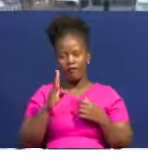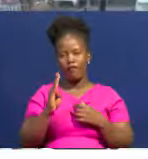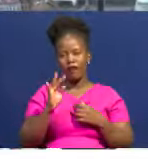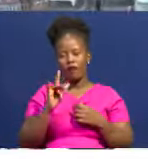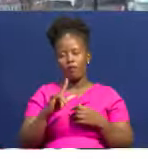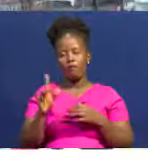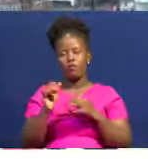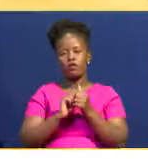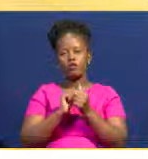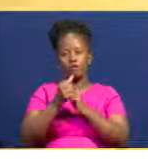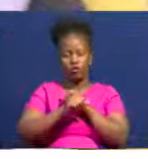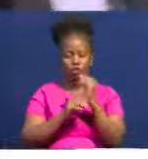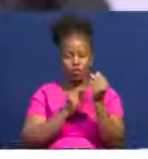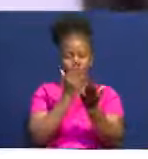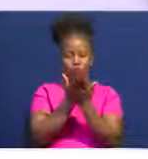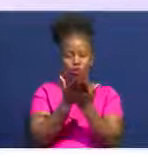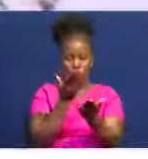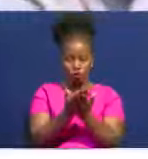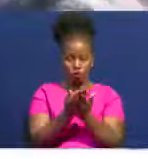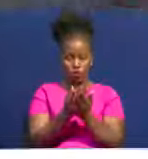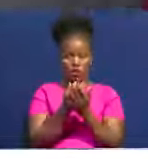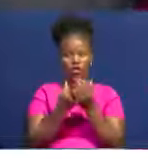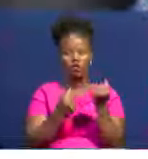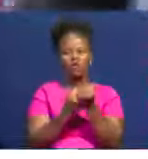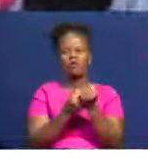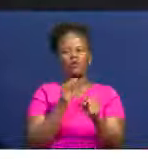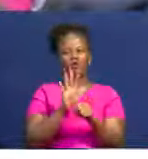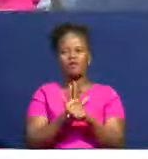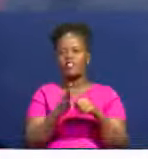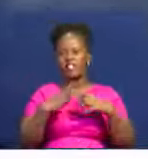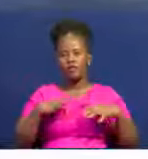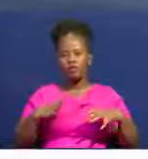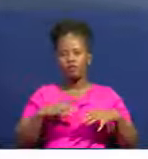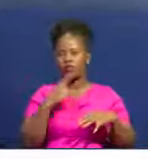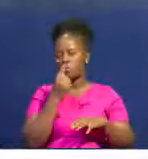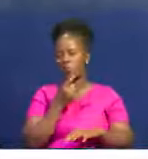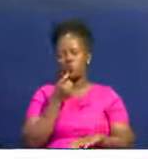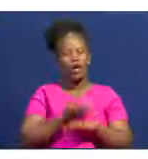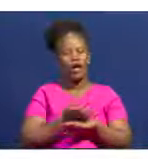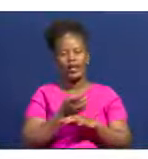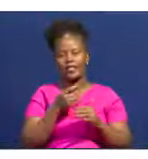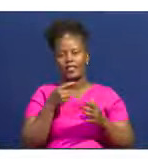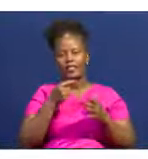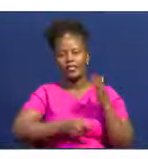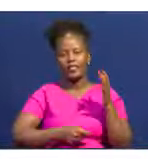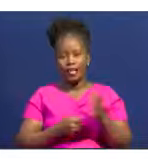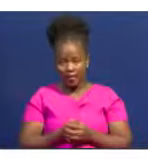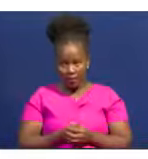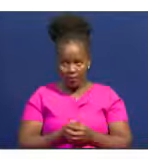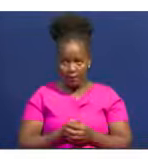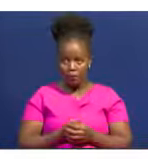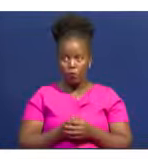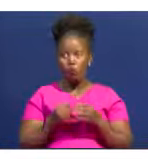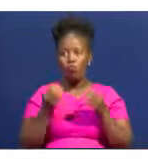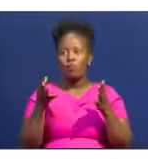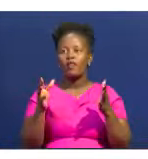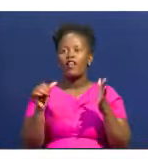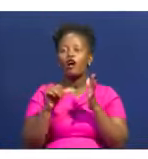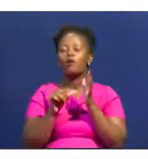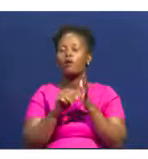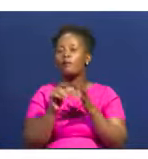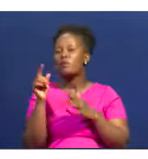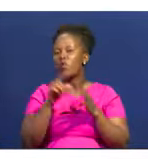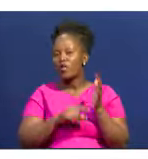kifedha ya Wakenya wa mapato ya kadri ambao wanasema wanaendelea kulemewa na mzigo wa ushuru. The problem now is with the middle